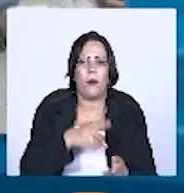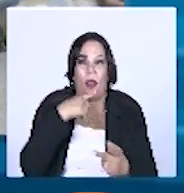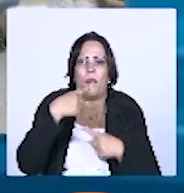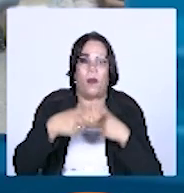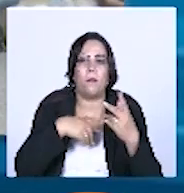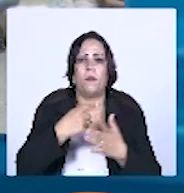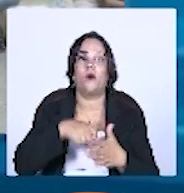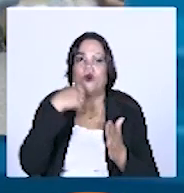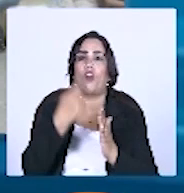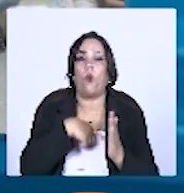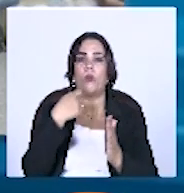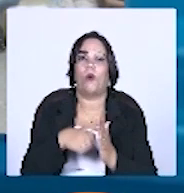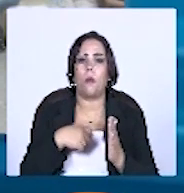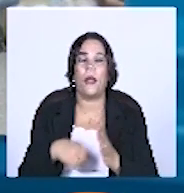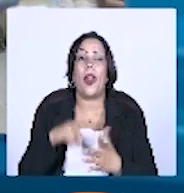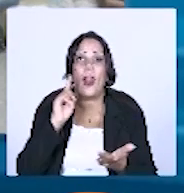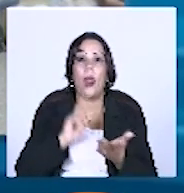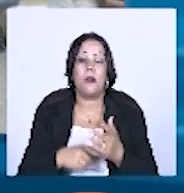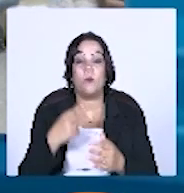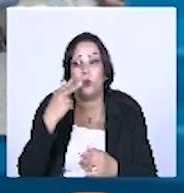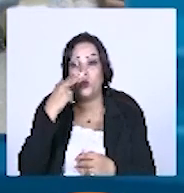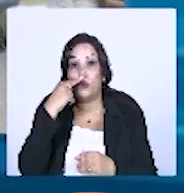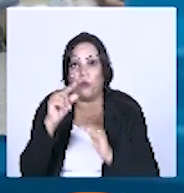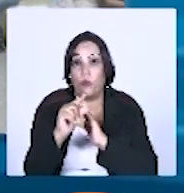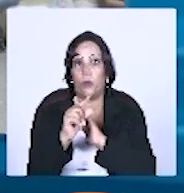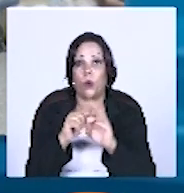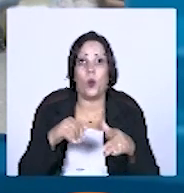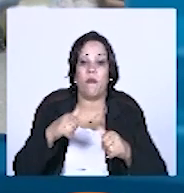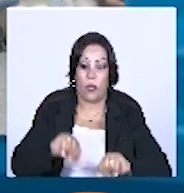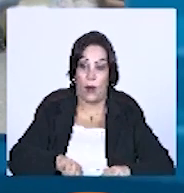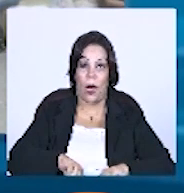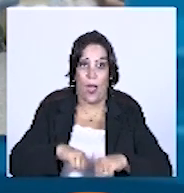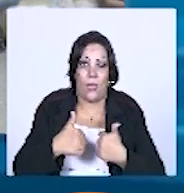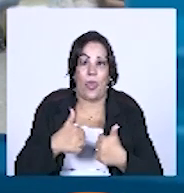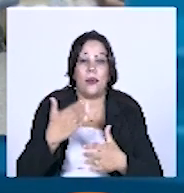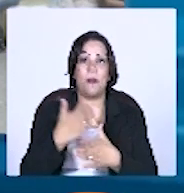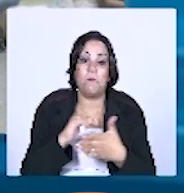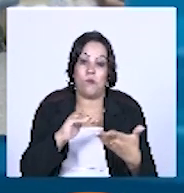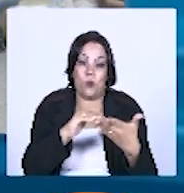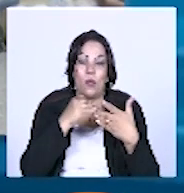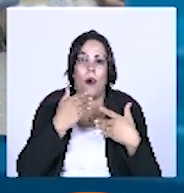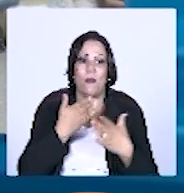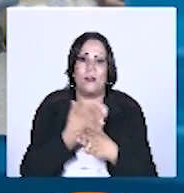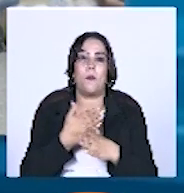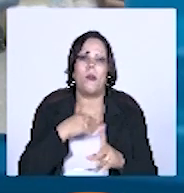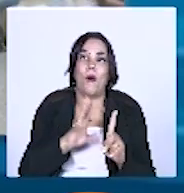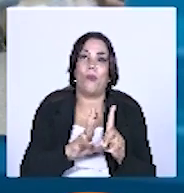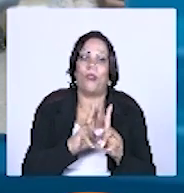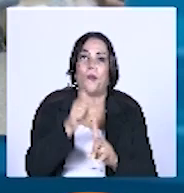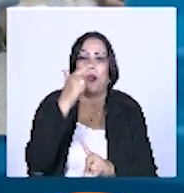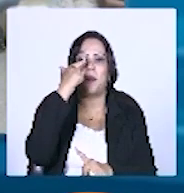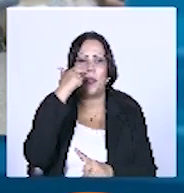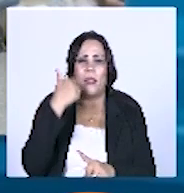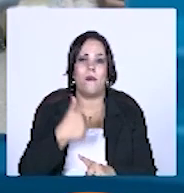نشوف جوانب في الحياه تساعدنا ان احنا نطور نفسنا ونتخلص من الخوف